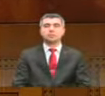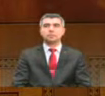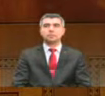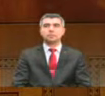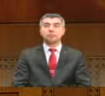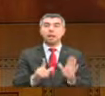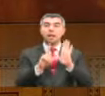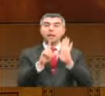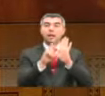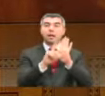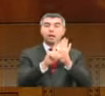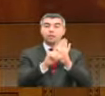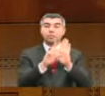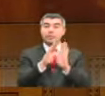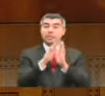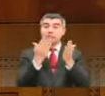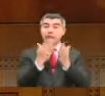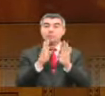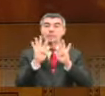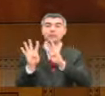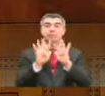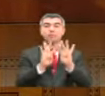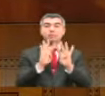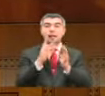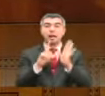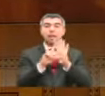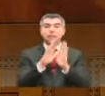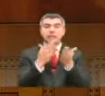طبقا لأحكام الفصل 88 من الدستور،